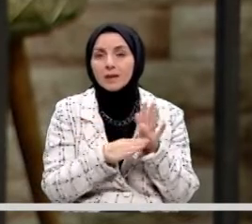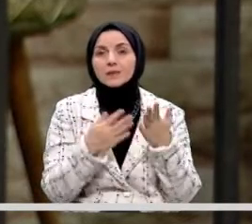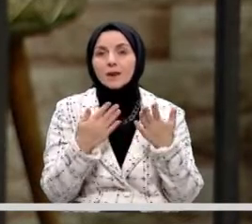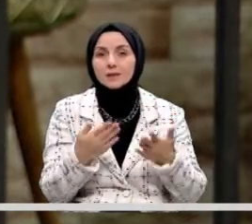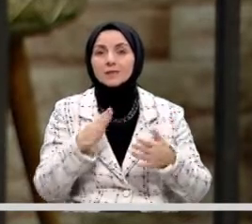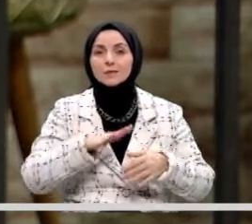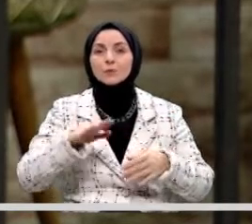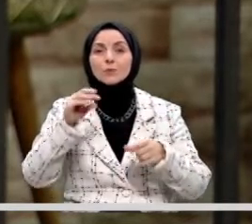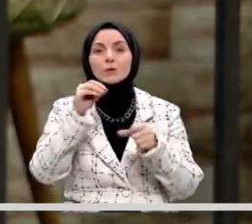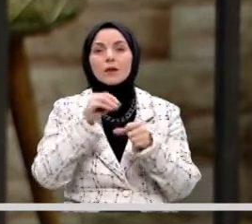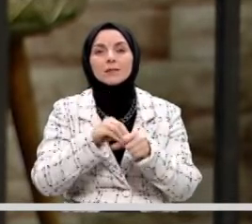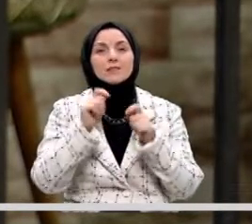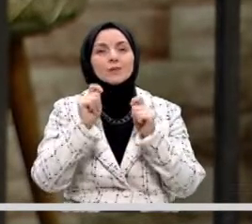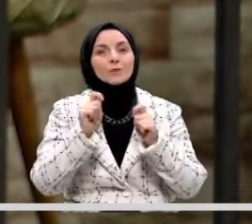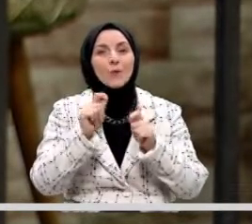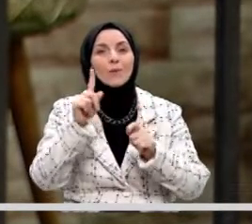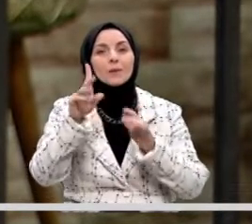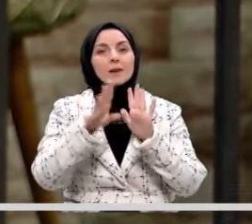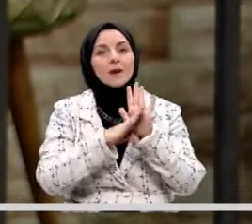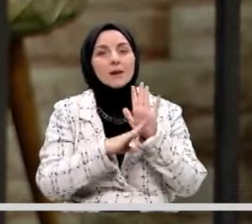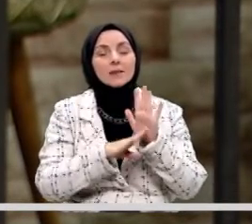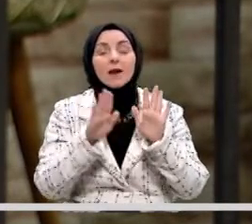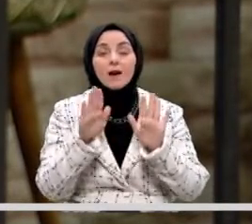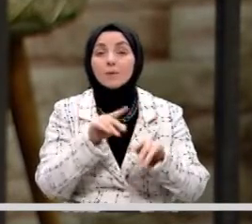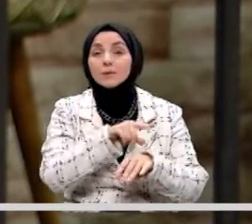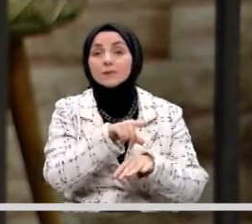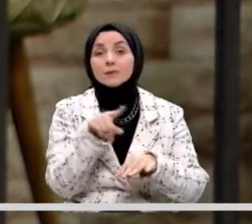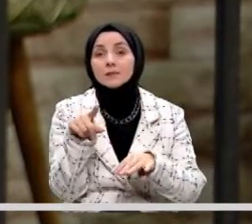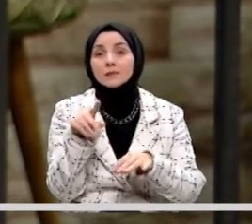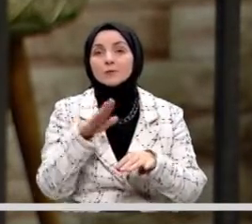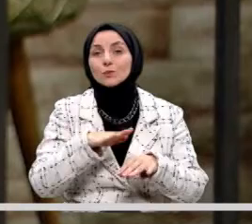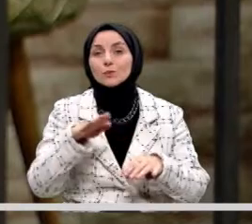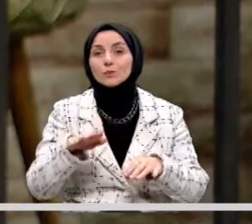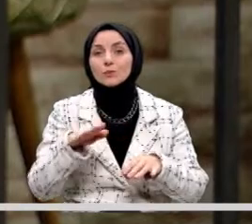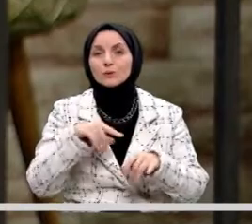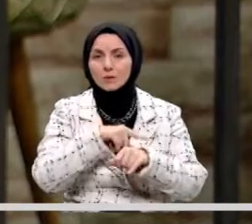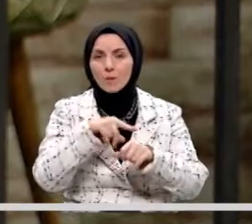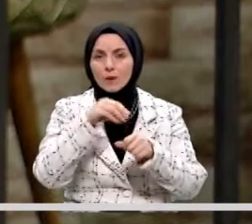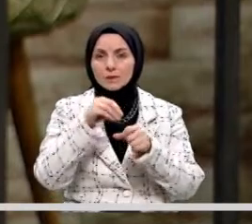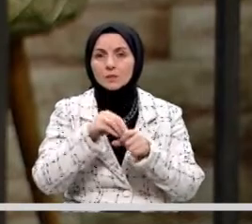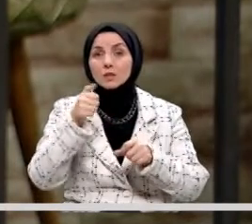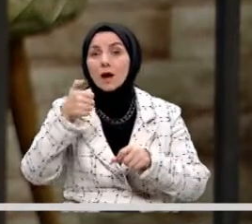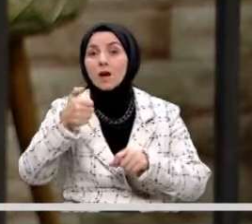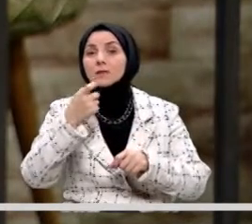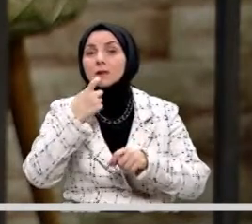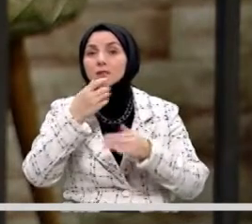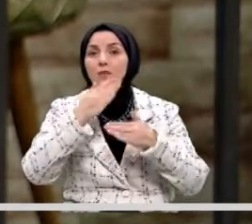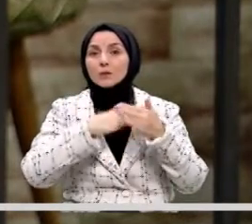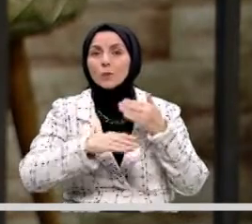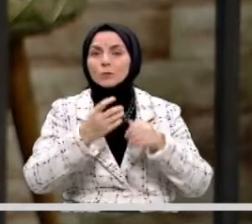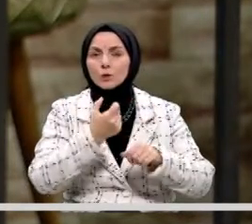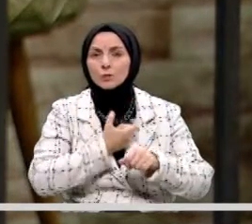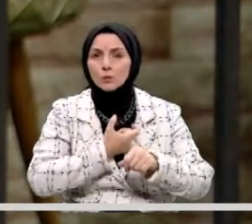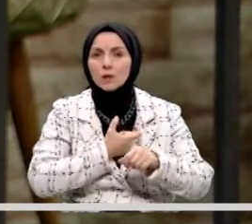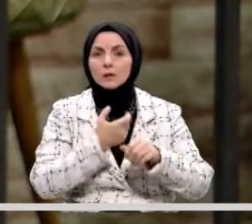çocuklar için zor bir hayat Ama siz çocukluk dönemi dediğimiz 6'dan önce kurallı hayatı